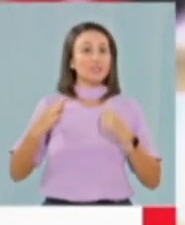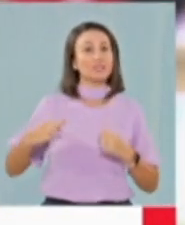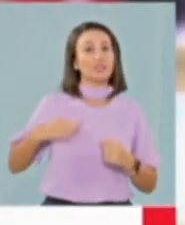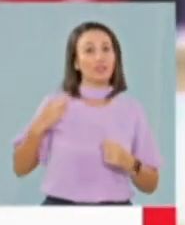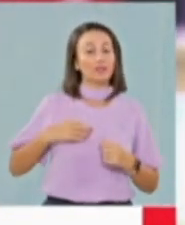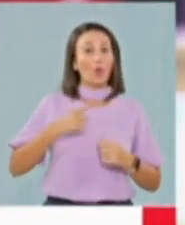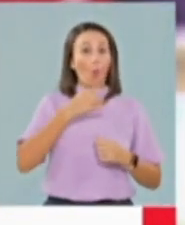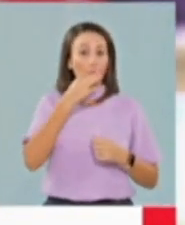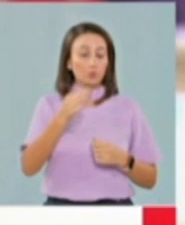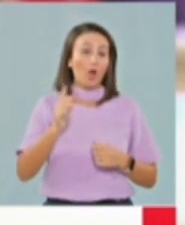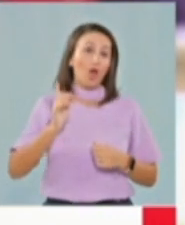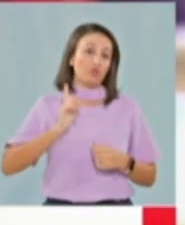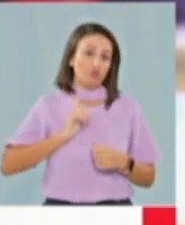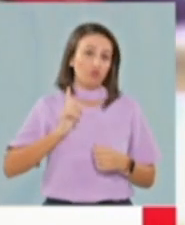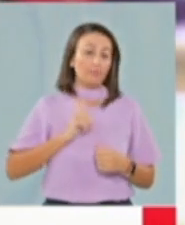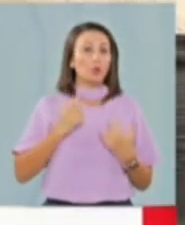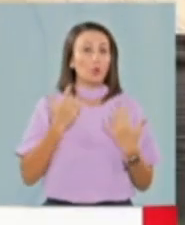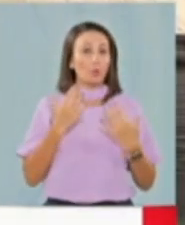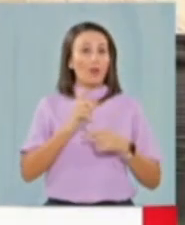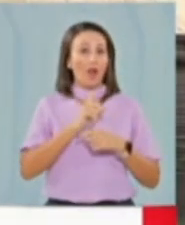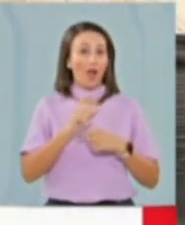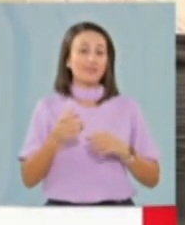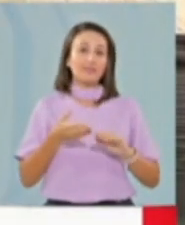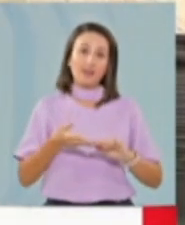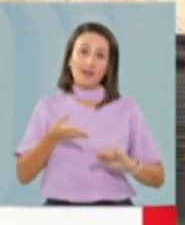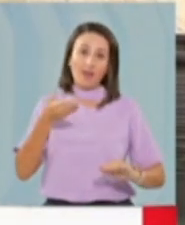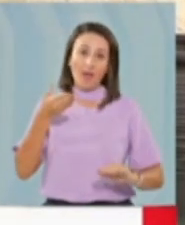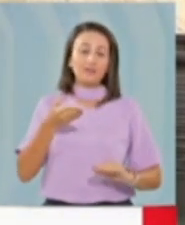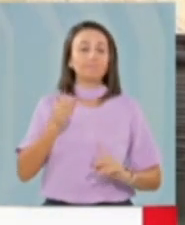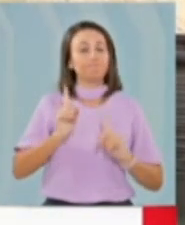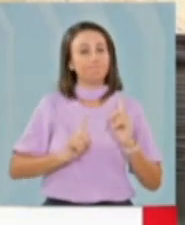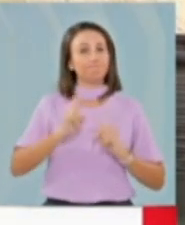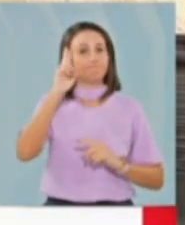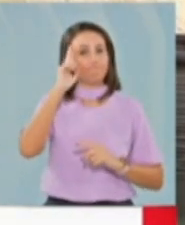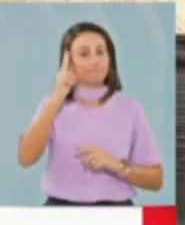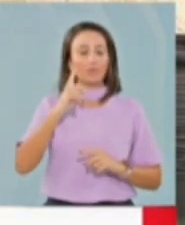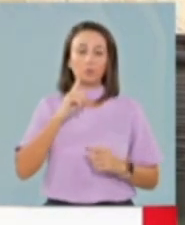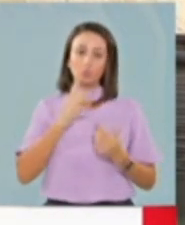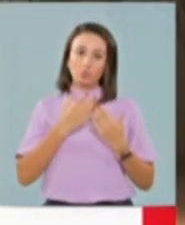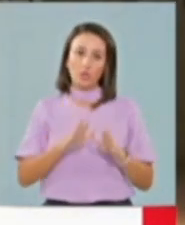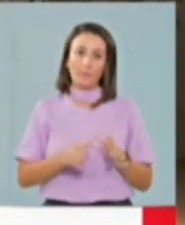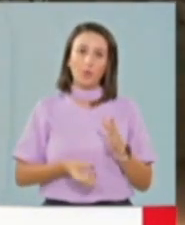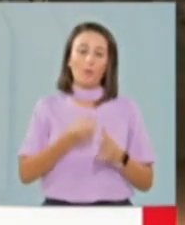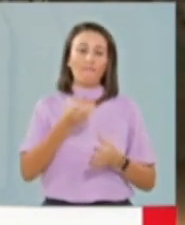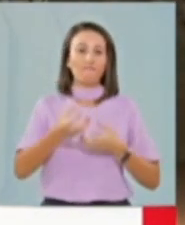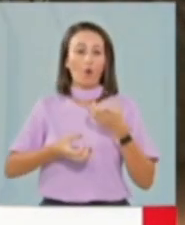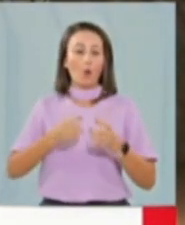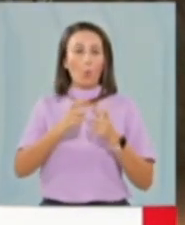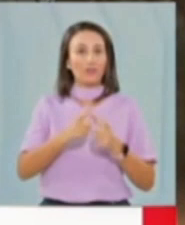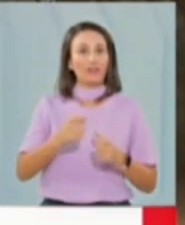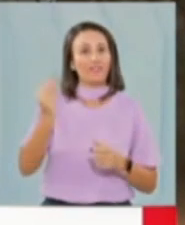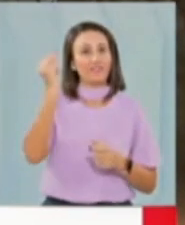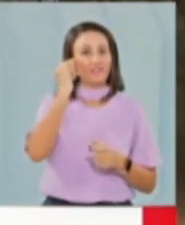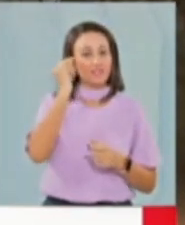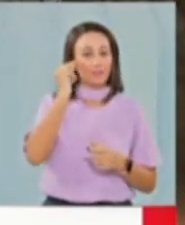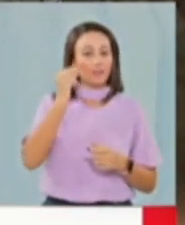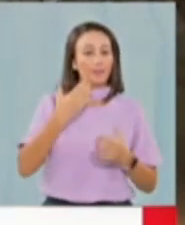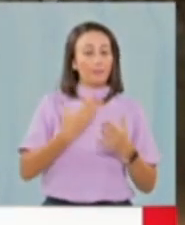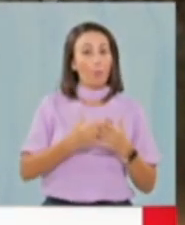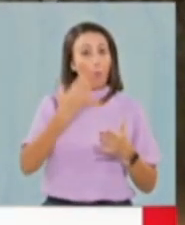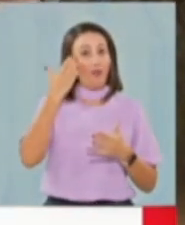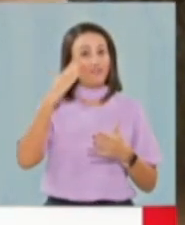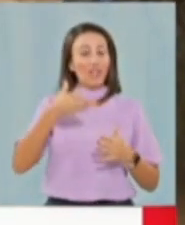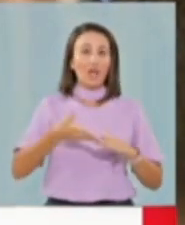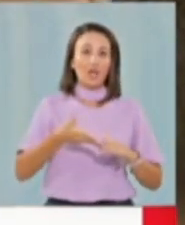susțin că e de așteptat ca numărul de cazuri să crească dar totuși speră să nu izbucnească noi focare în unitățile de învățământ pentru a evita